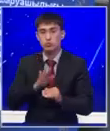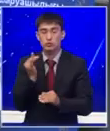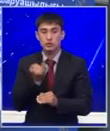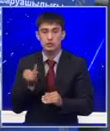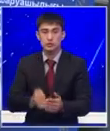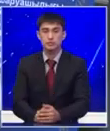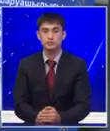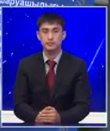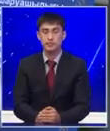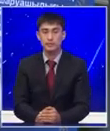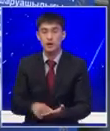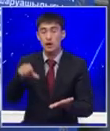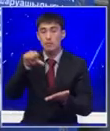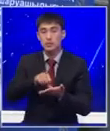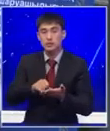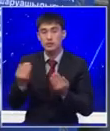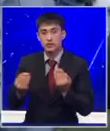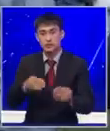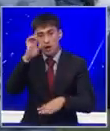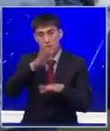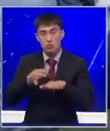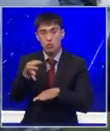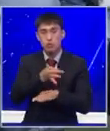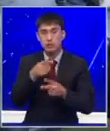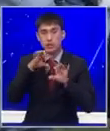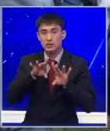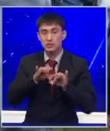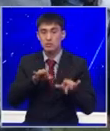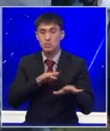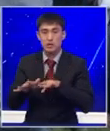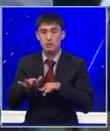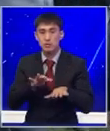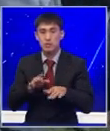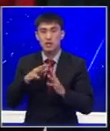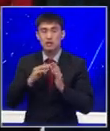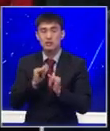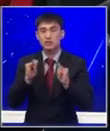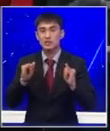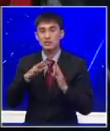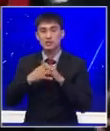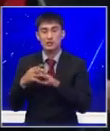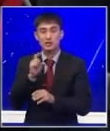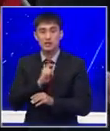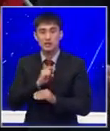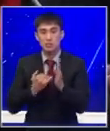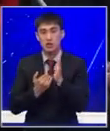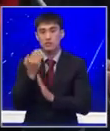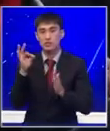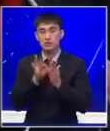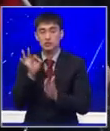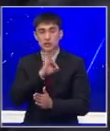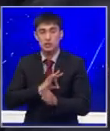интересен выставку каким области рассказала мерах предпринимаемых в регио для развития сельского хозяйства так в целях повышения